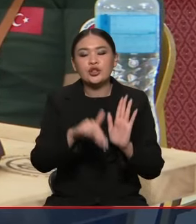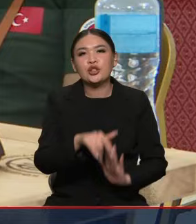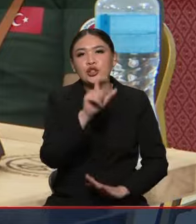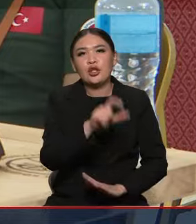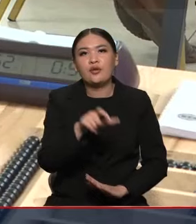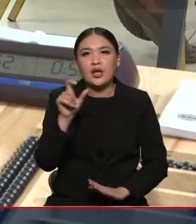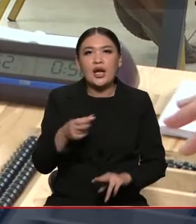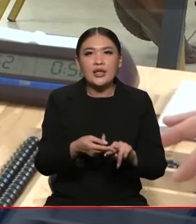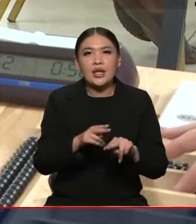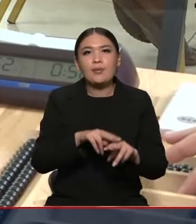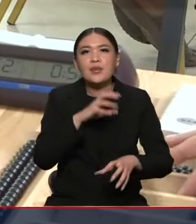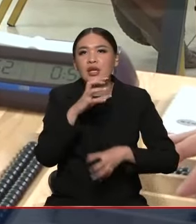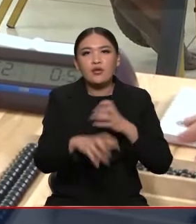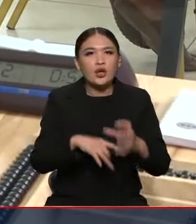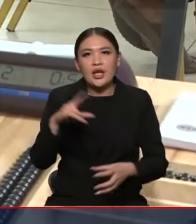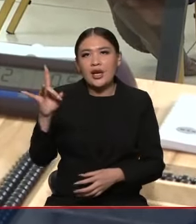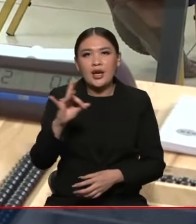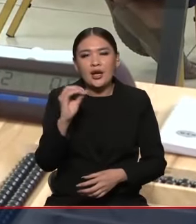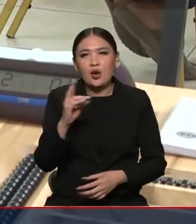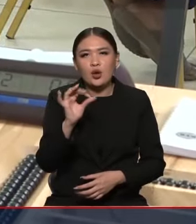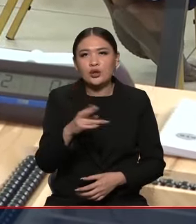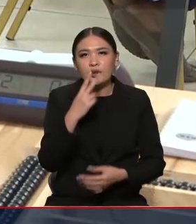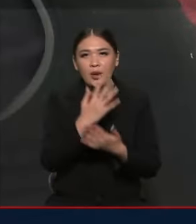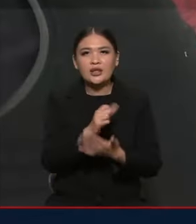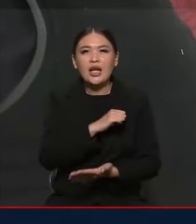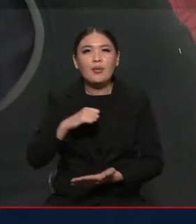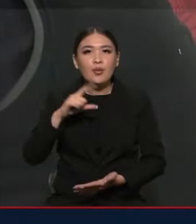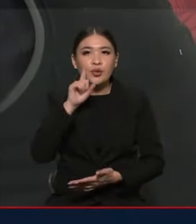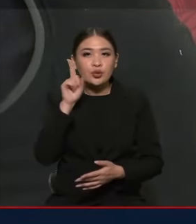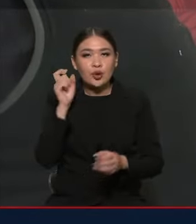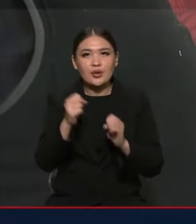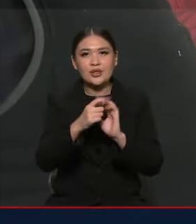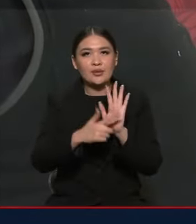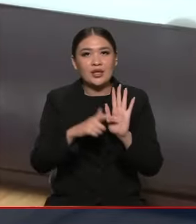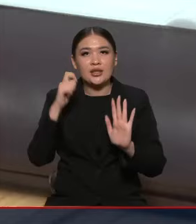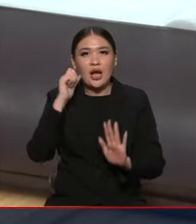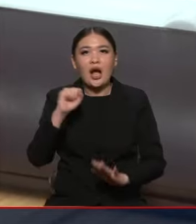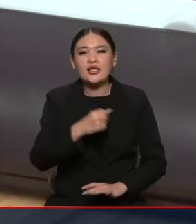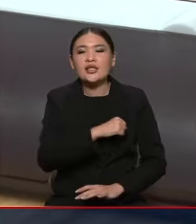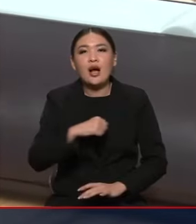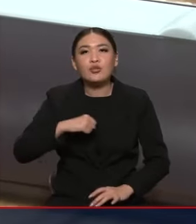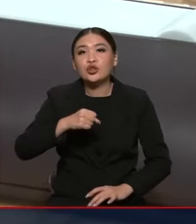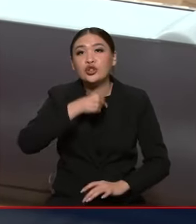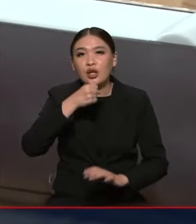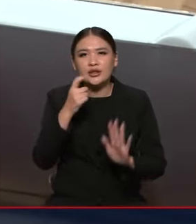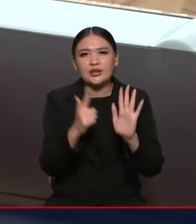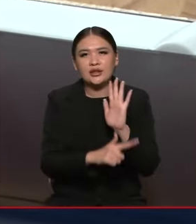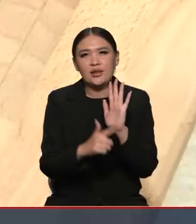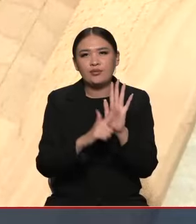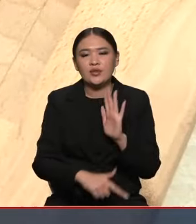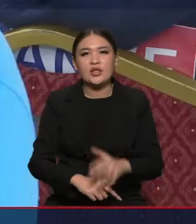тысяч человек. Это мировой рекорд игры. Самому юному из них всего 17 лет, а самому старшему